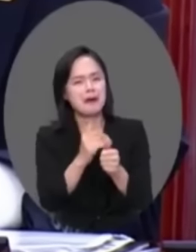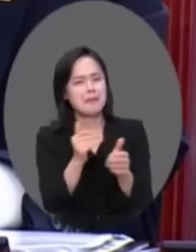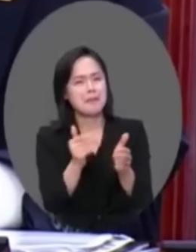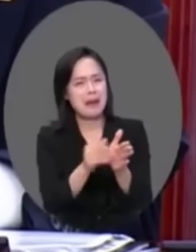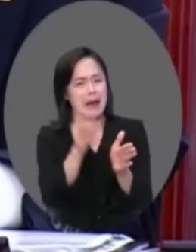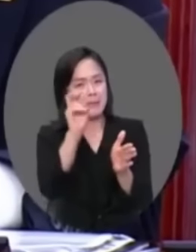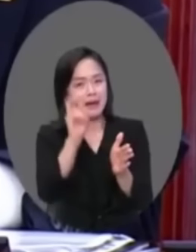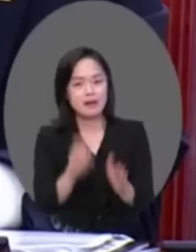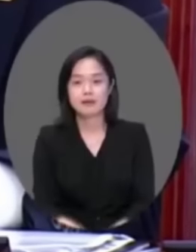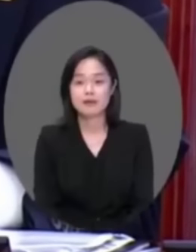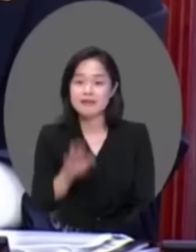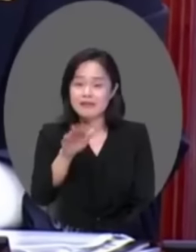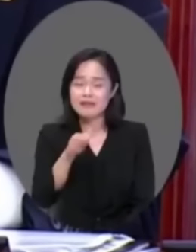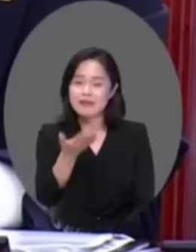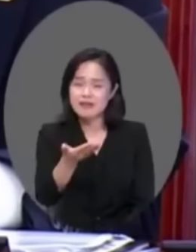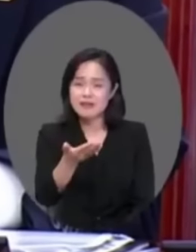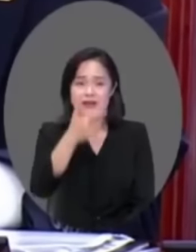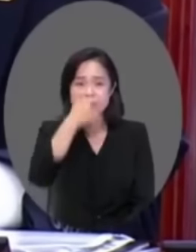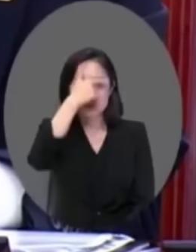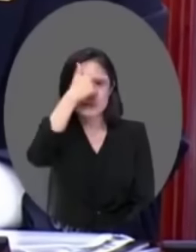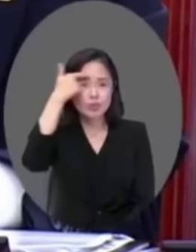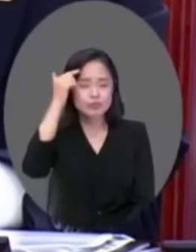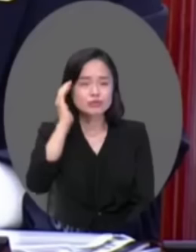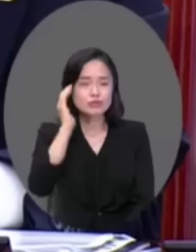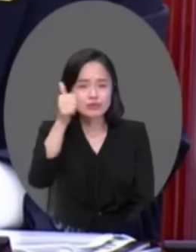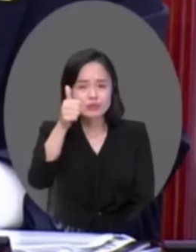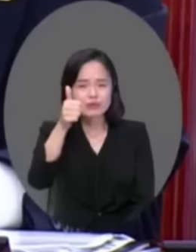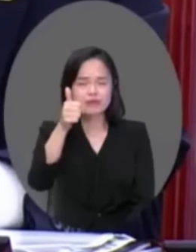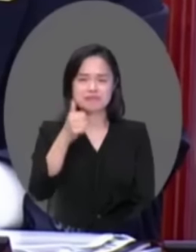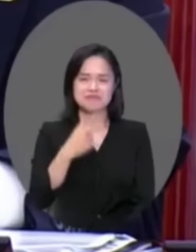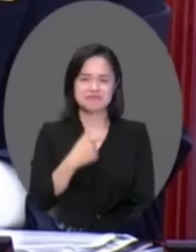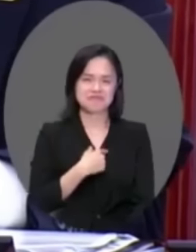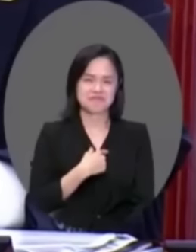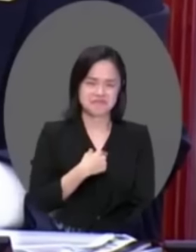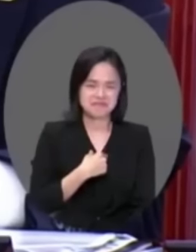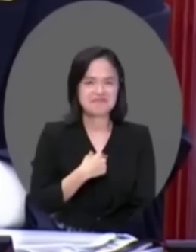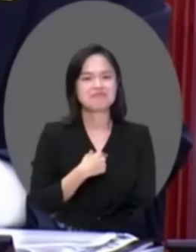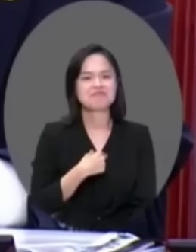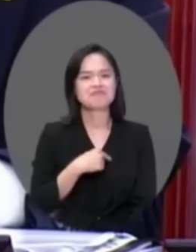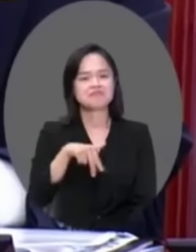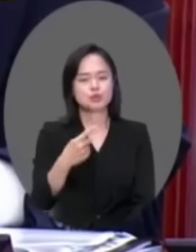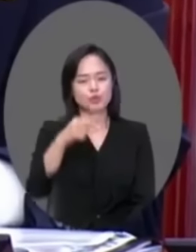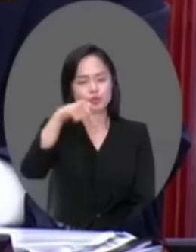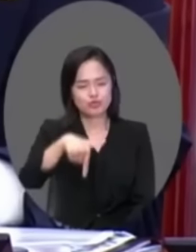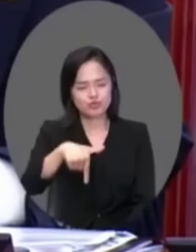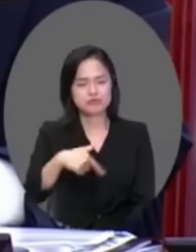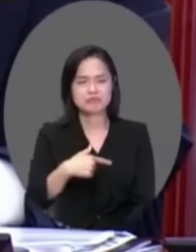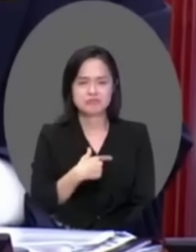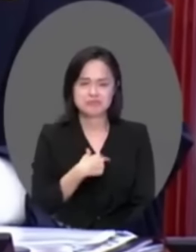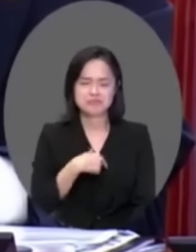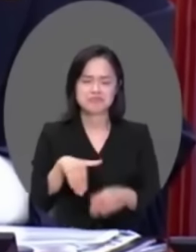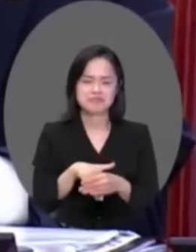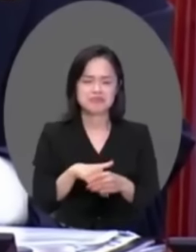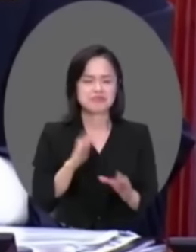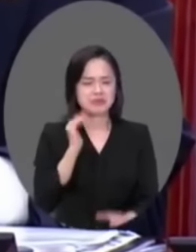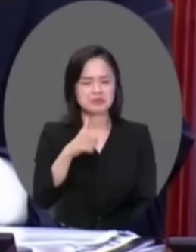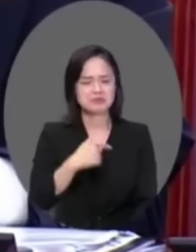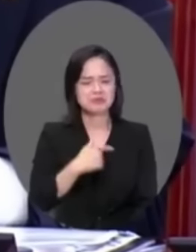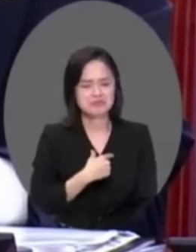문재인도 부정하고 개혁신당 이석도 싫어하고 조국 대표도 별로 안 좋아하시는데 방송 보면은 그럼 누구랑 정부적 역할 하시려고